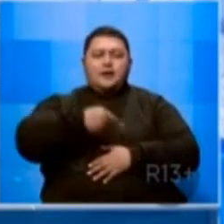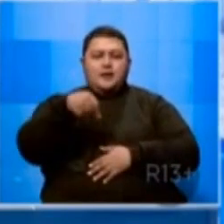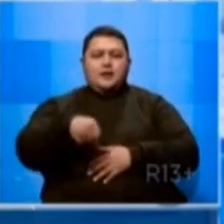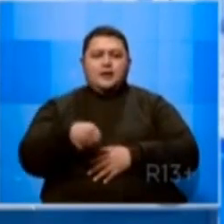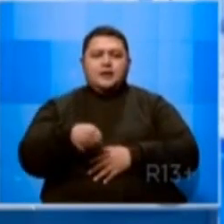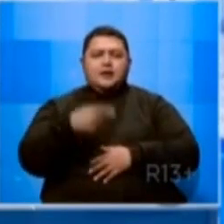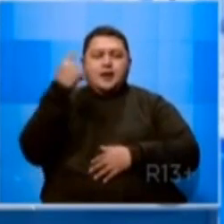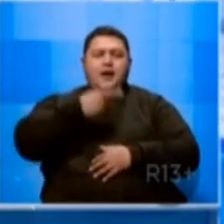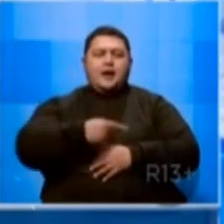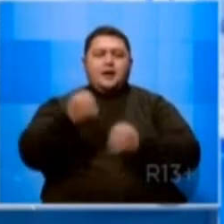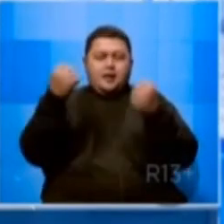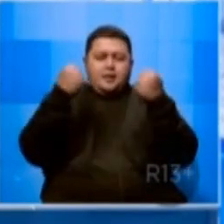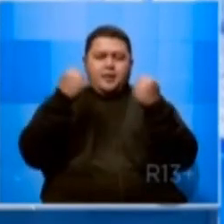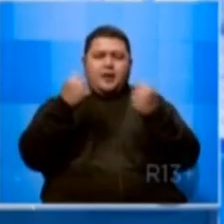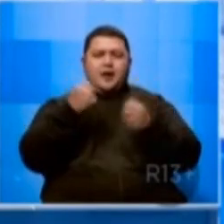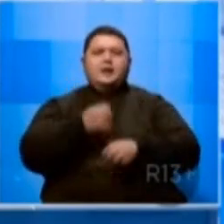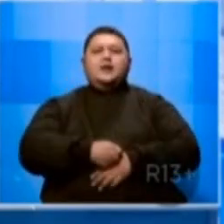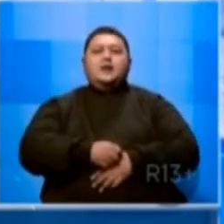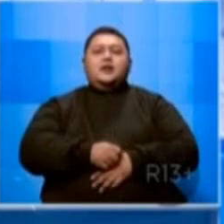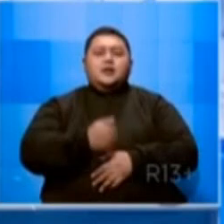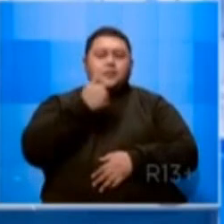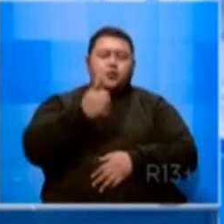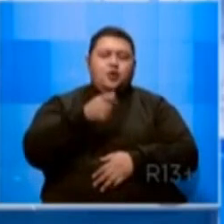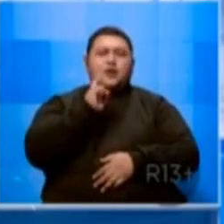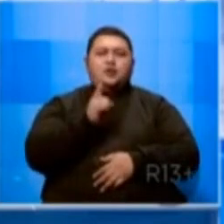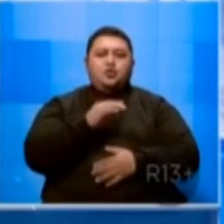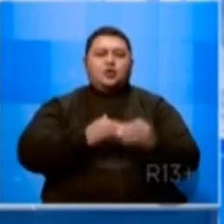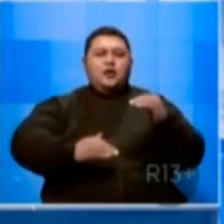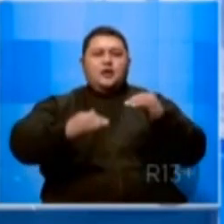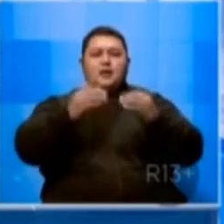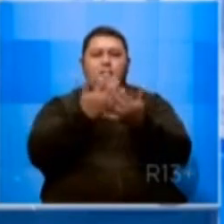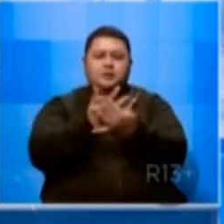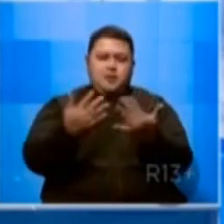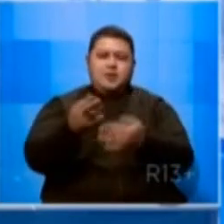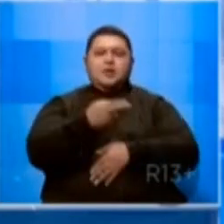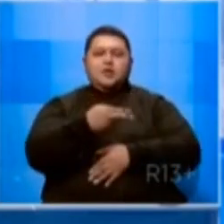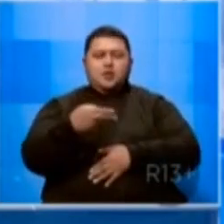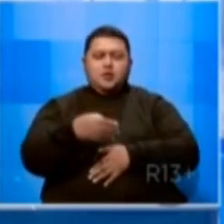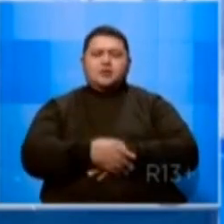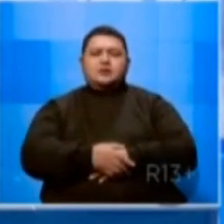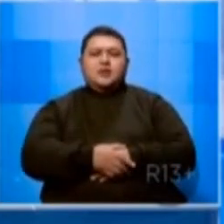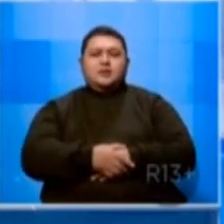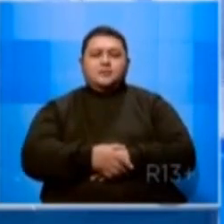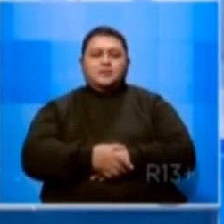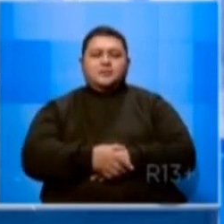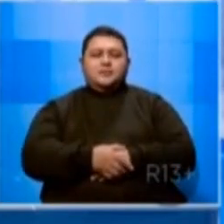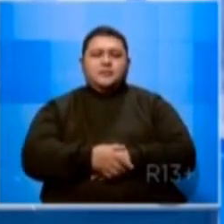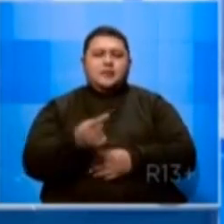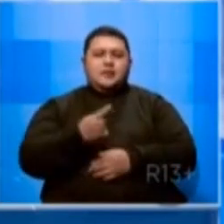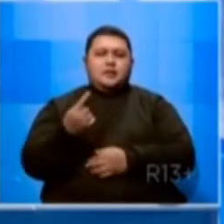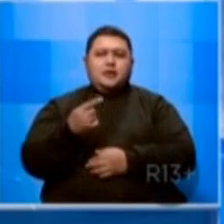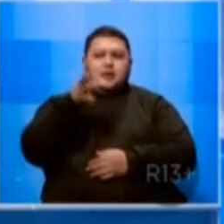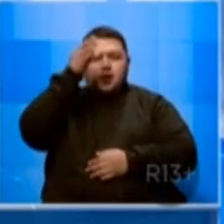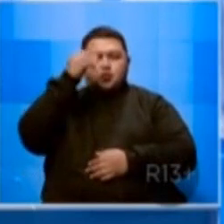kemenangan bagi kebenaran dan keadilan bagi seluruh masyarakat Indonesia karena walaupun kita tahu